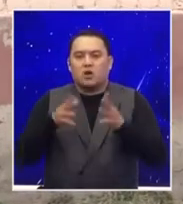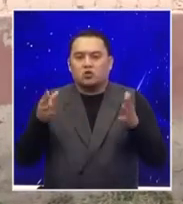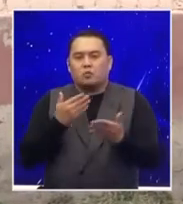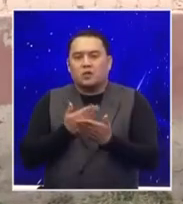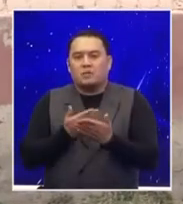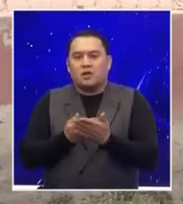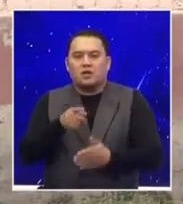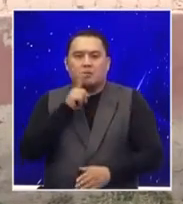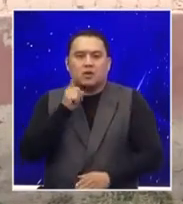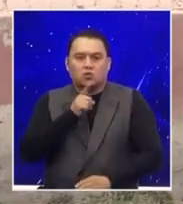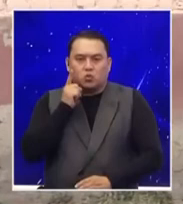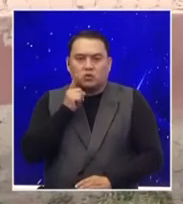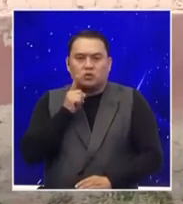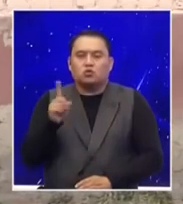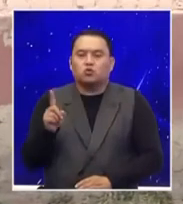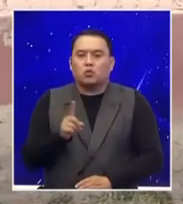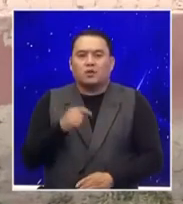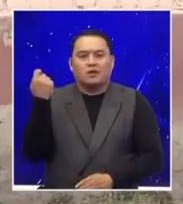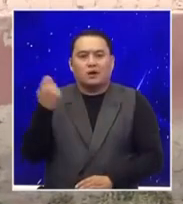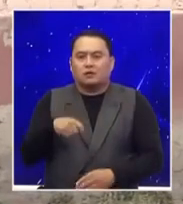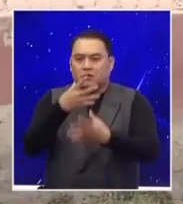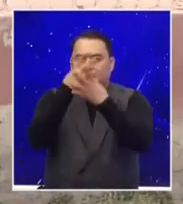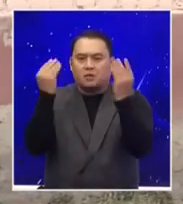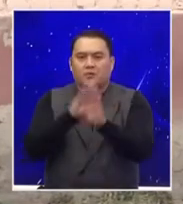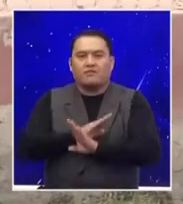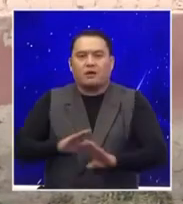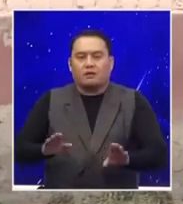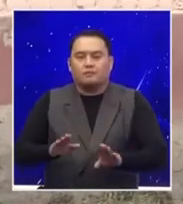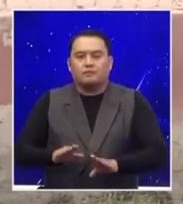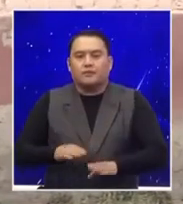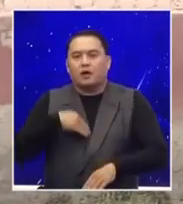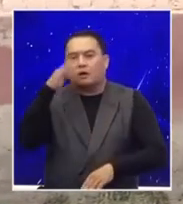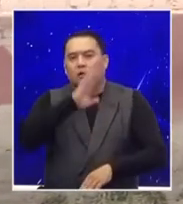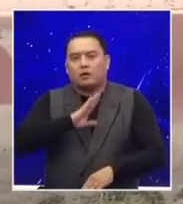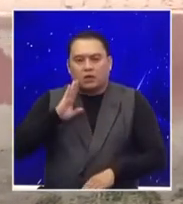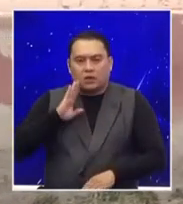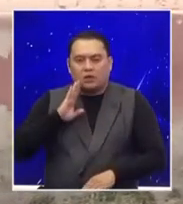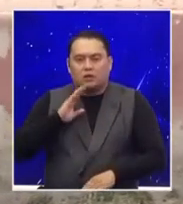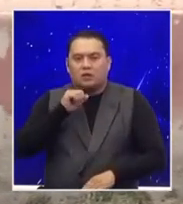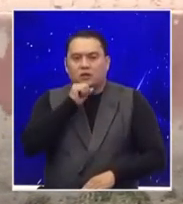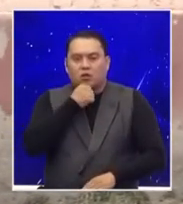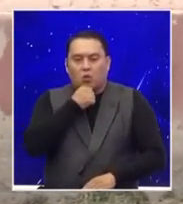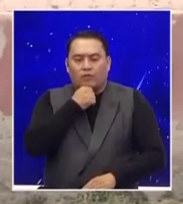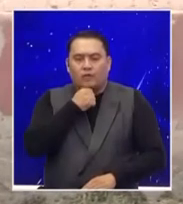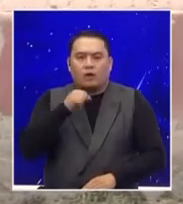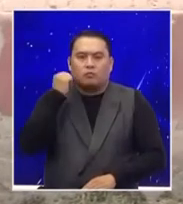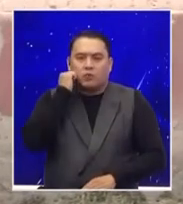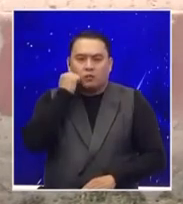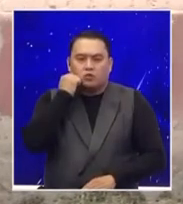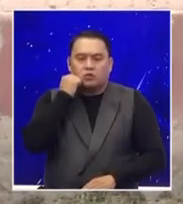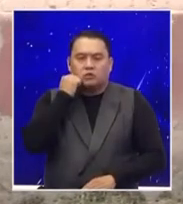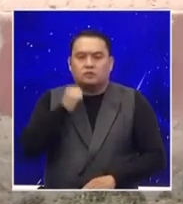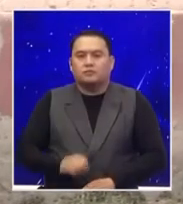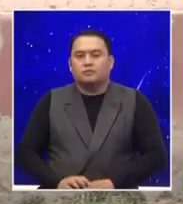для молодежи, чтобы они никогда не забывали своих родителей, дедов, бабушек,